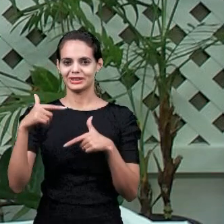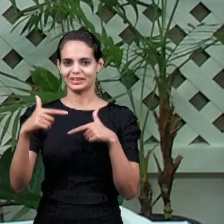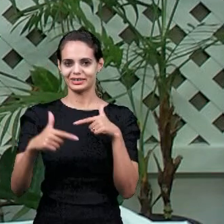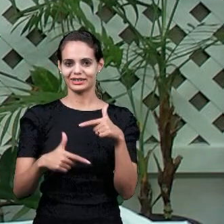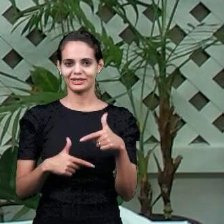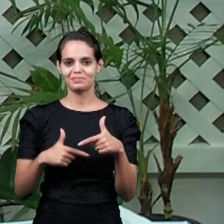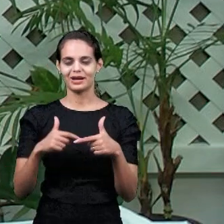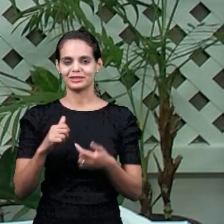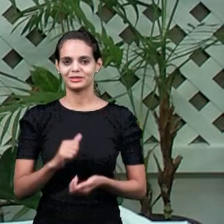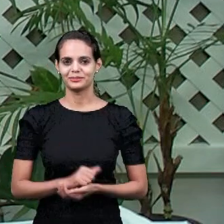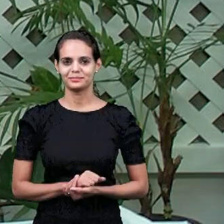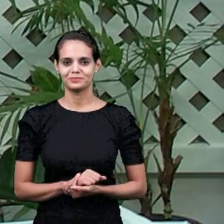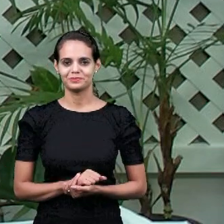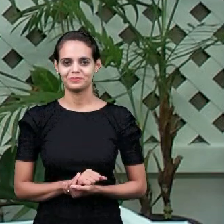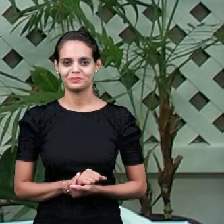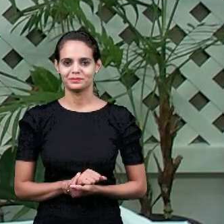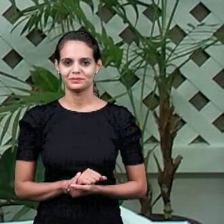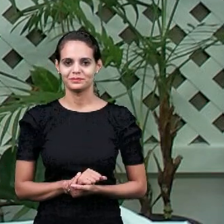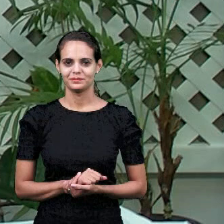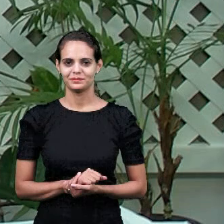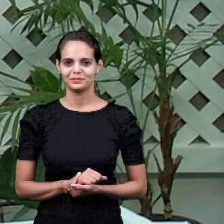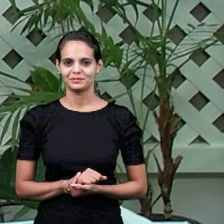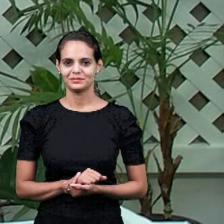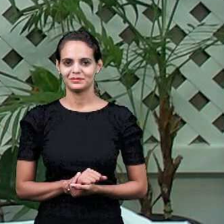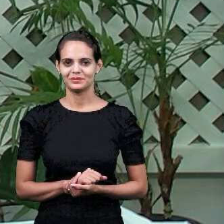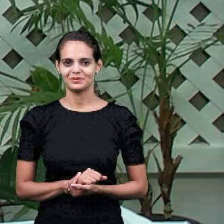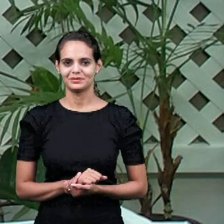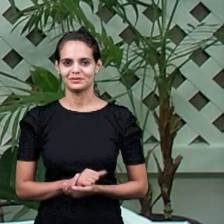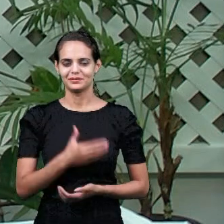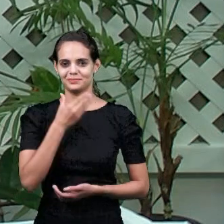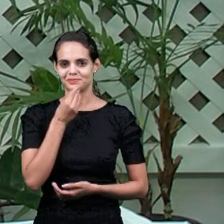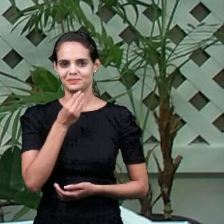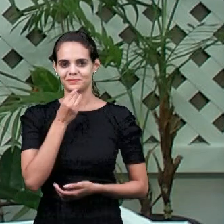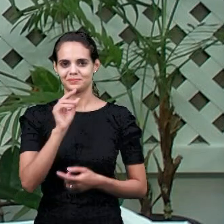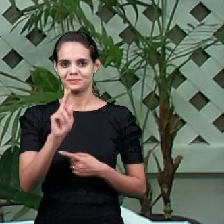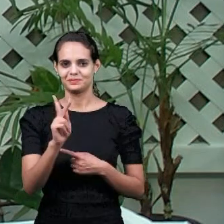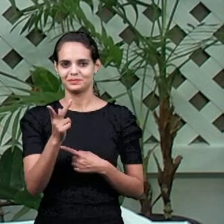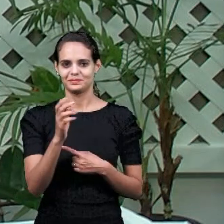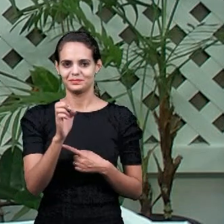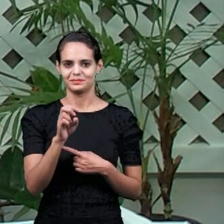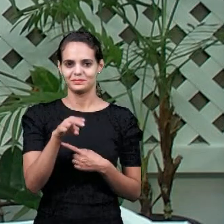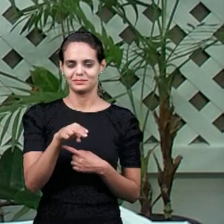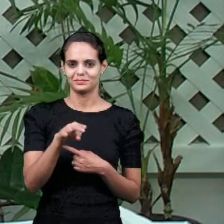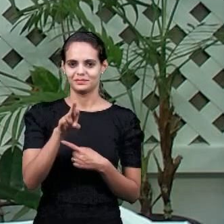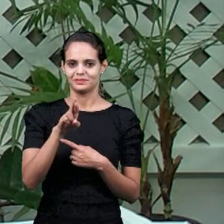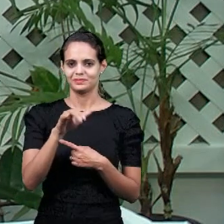c'est notre frère Jorge Henrique de la Silva. Très bien, mes frères.